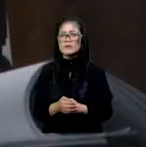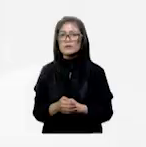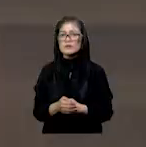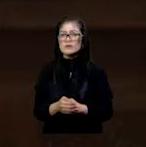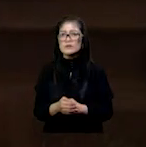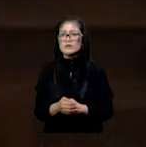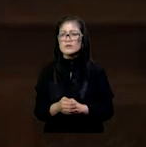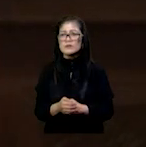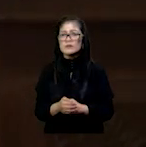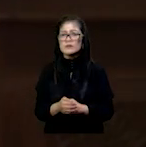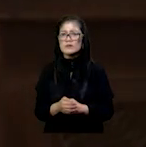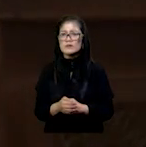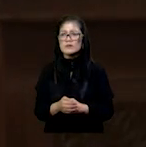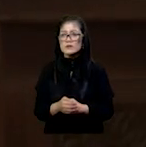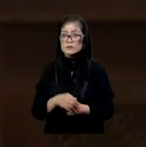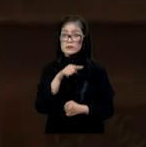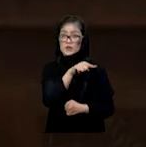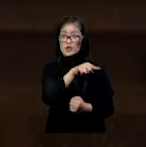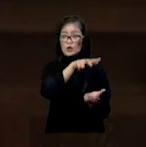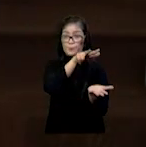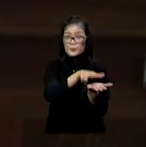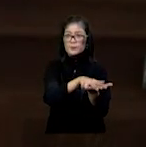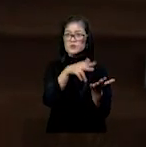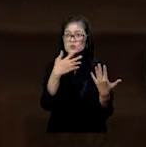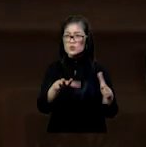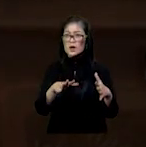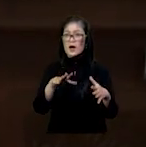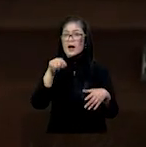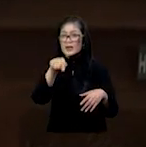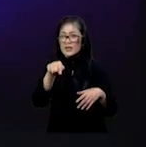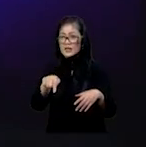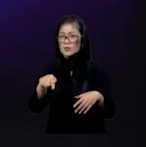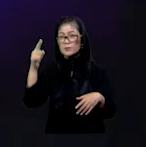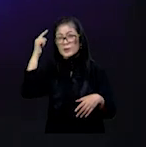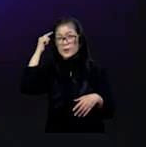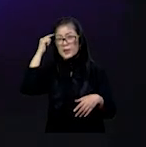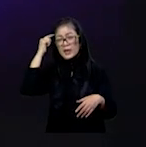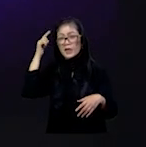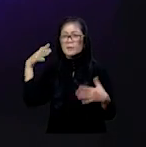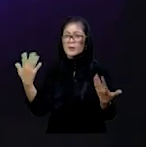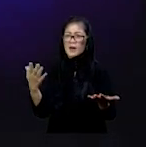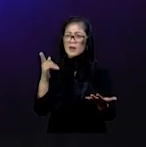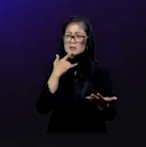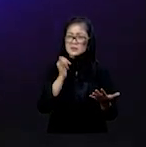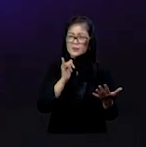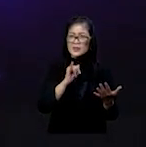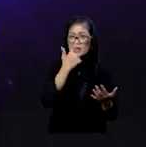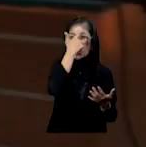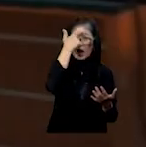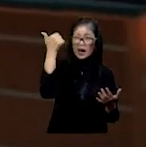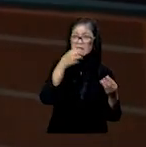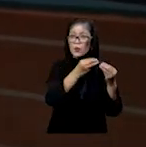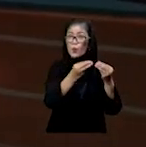3 tahun 6 bulan. Atas putusan tersebut, Ah Yudin melalui kuasa hukumnya menyatakan pikir-pikir. Ia mengklaim para ahli waris korban kecelakaan pesawat Lion